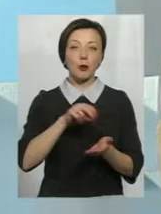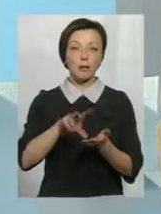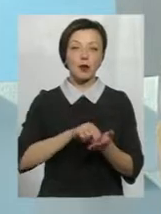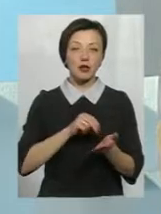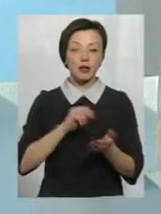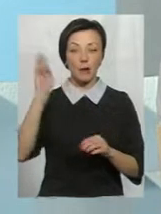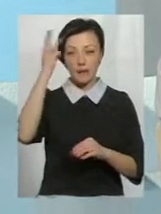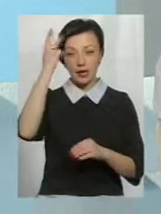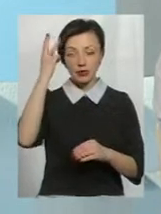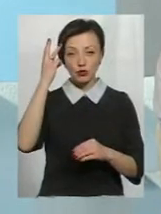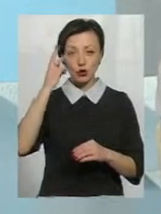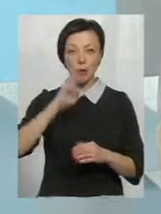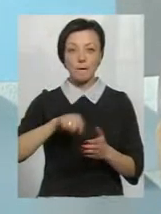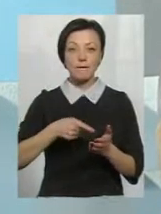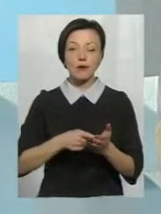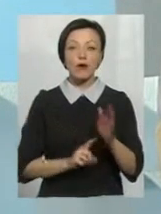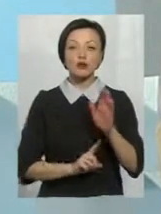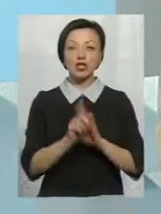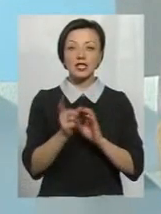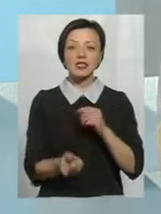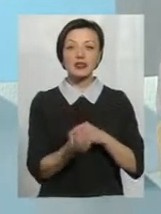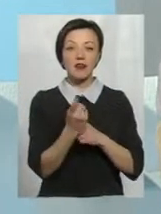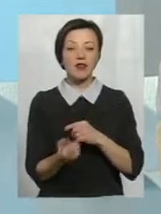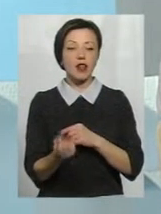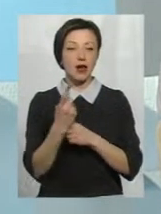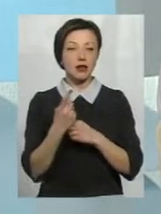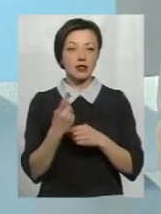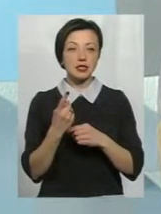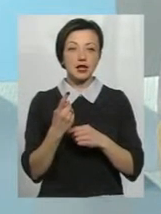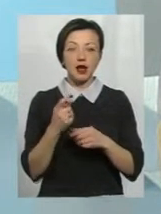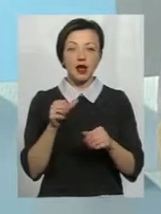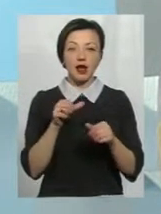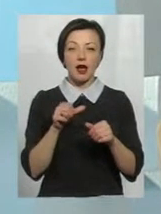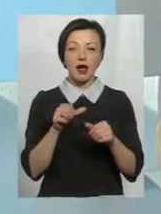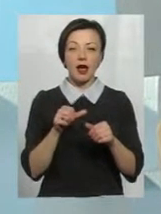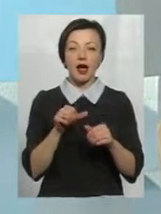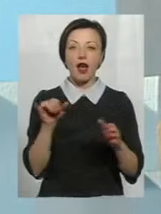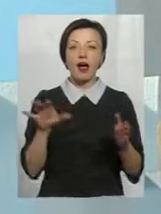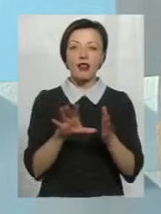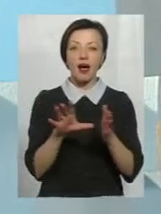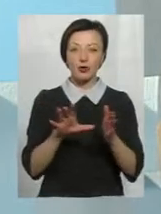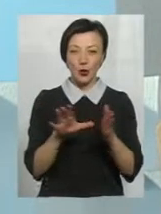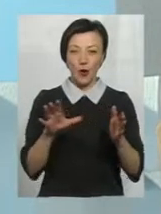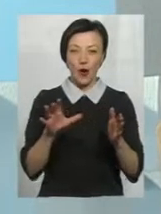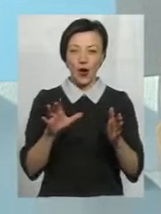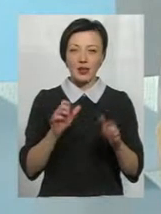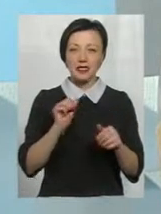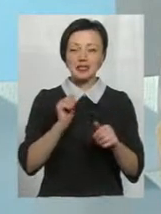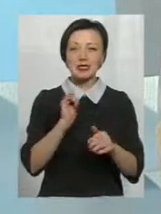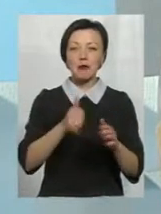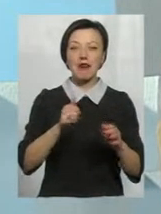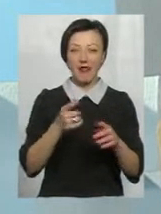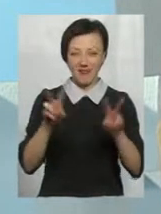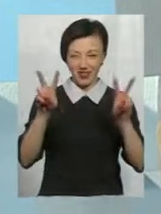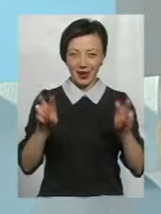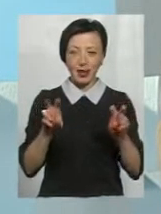В Хмельницькому почали з'являтися заправки для електромобілів задовго до того, як сюди почали їх